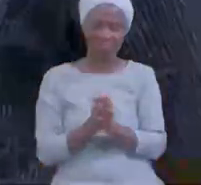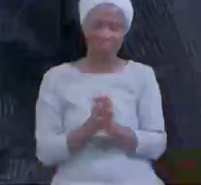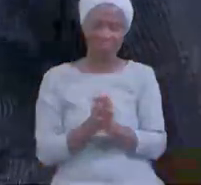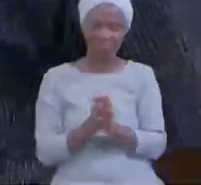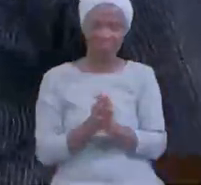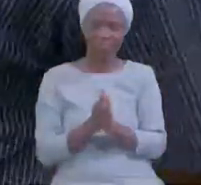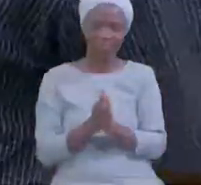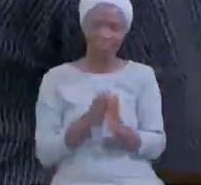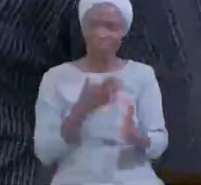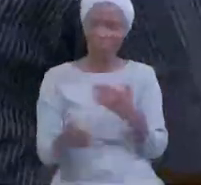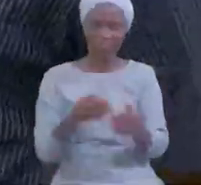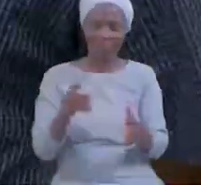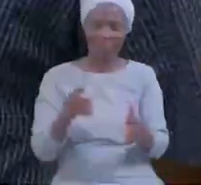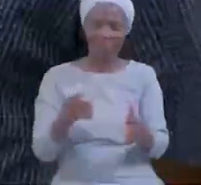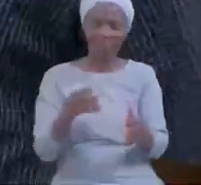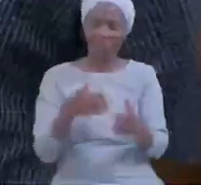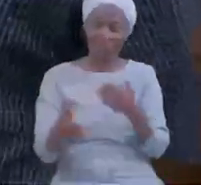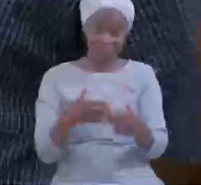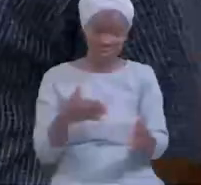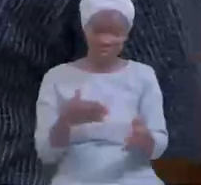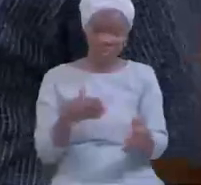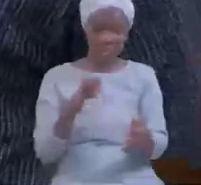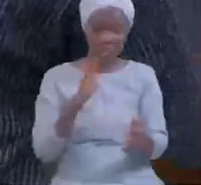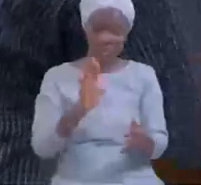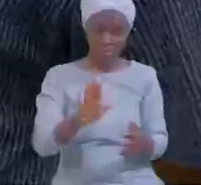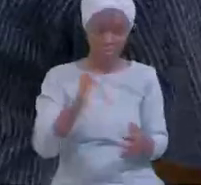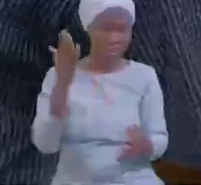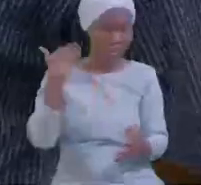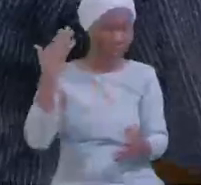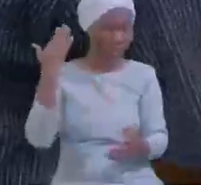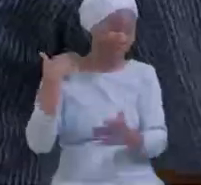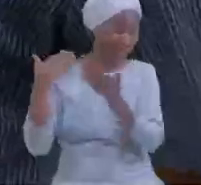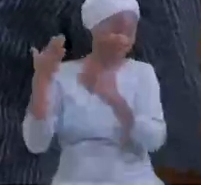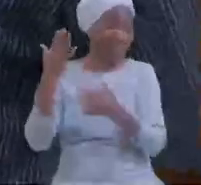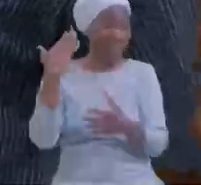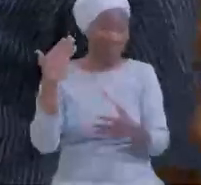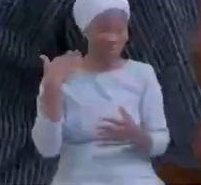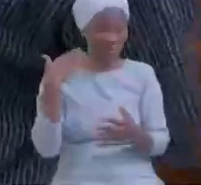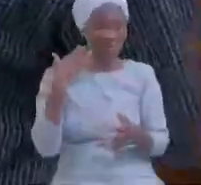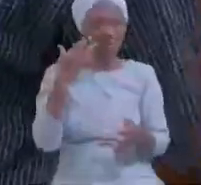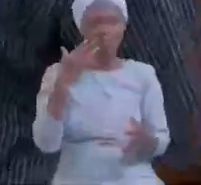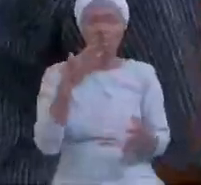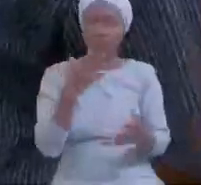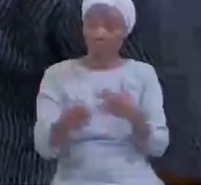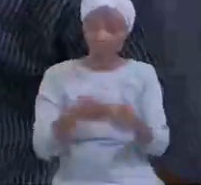Ce que vous avez demandé, sachez-le que c'est fait.